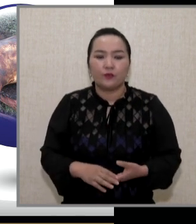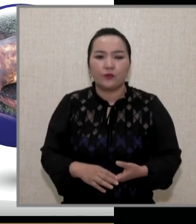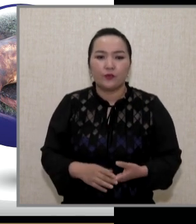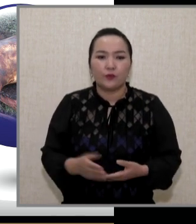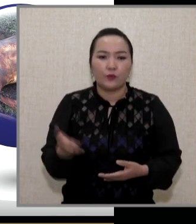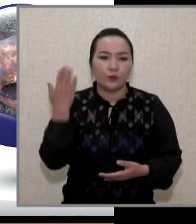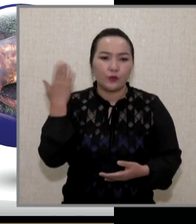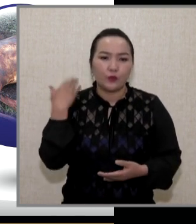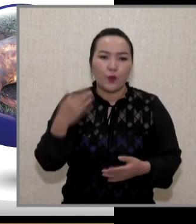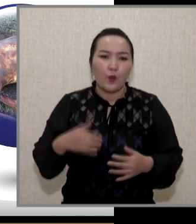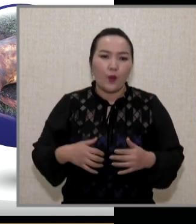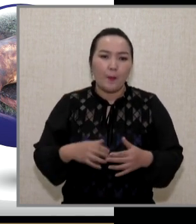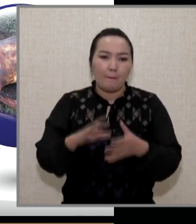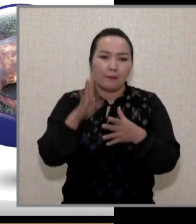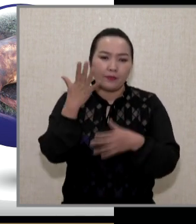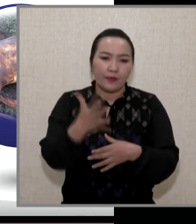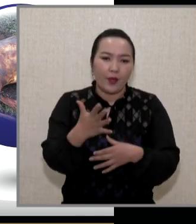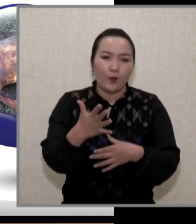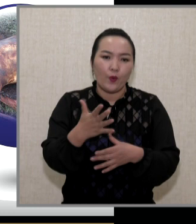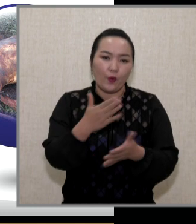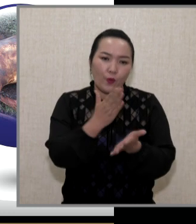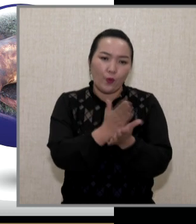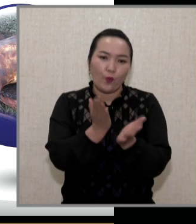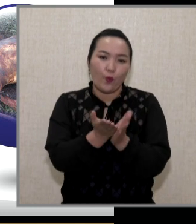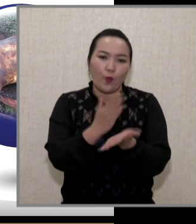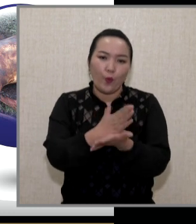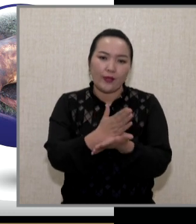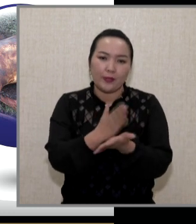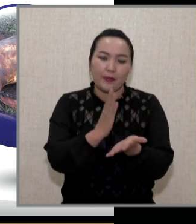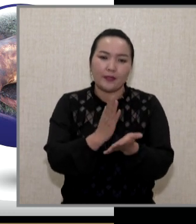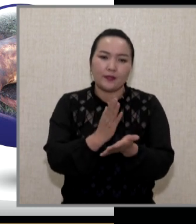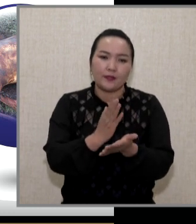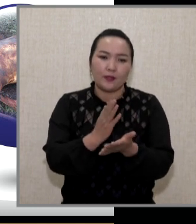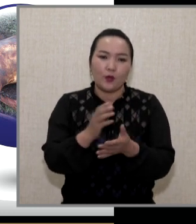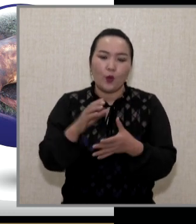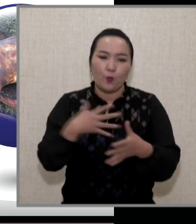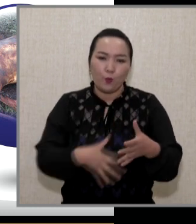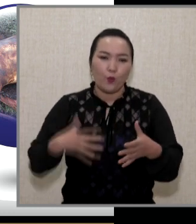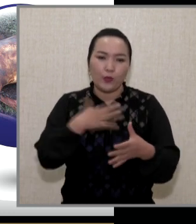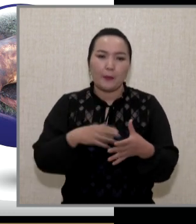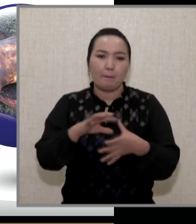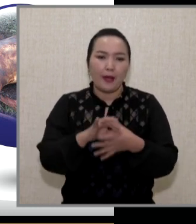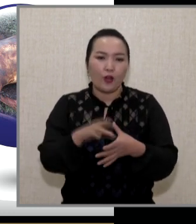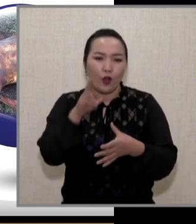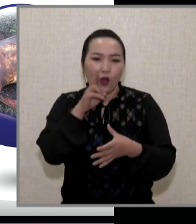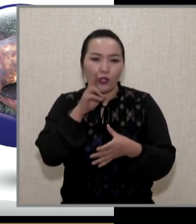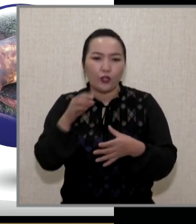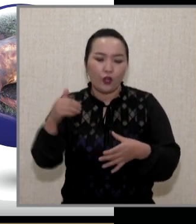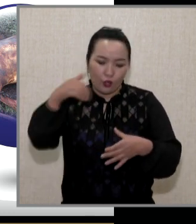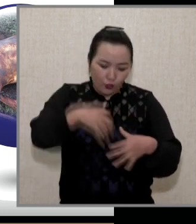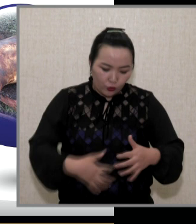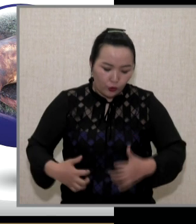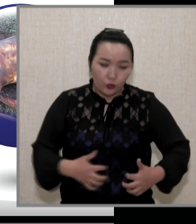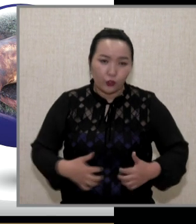За монголчууд маань эртний үеэс махан хоолыг 5 үндсэн хэсэгт ангилж үздэг байсан махан. За нэгдүгээрт нь бүхэл махан хоол. За дараа нь дотор